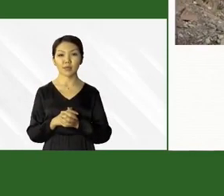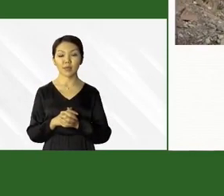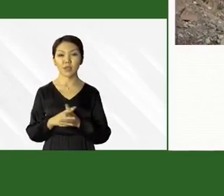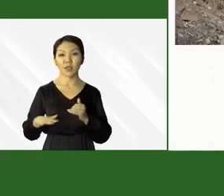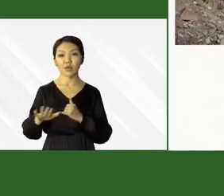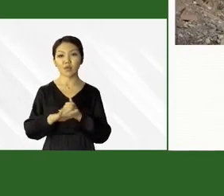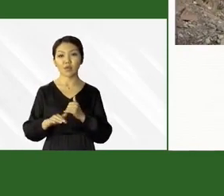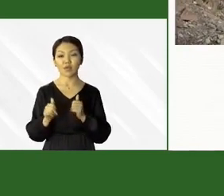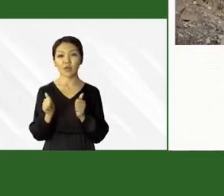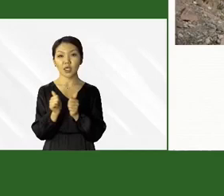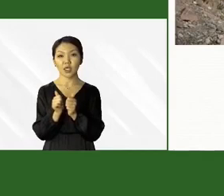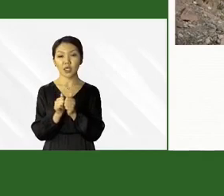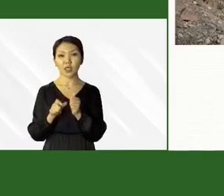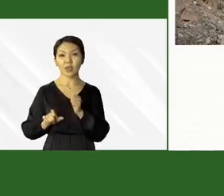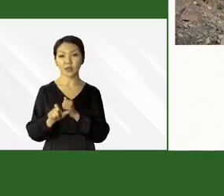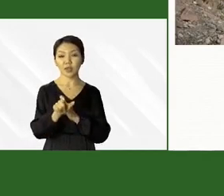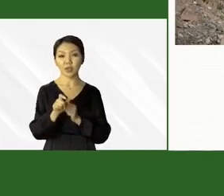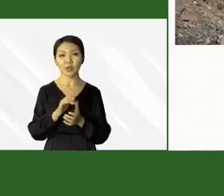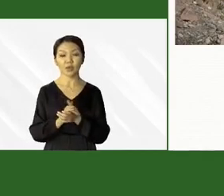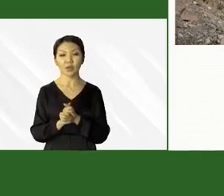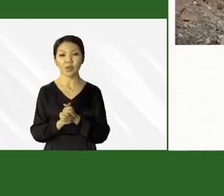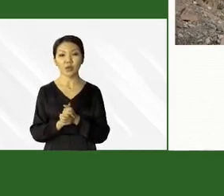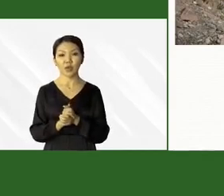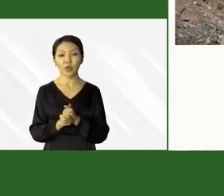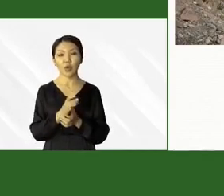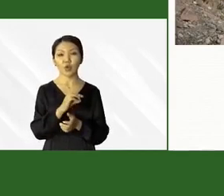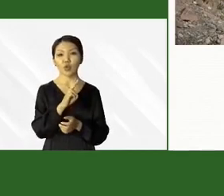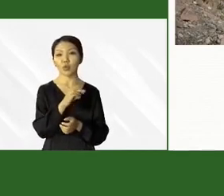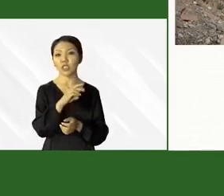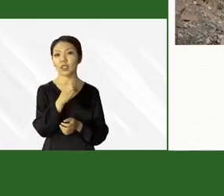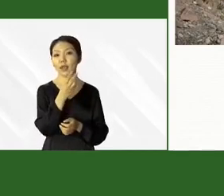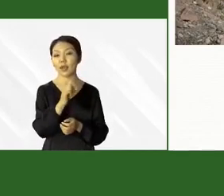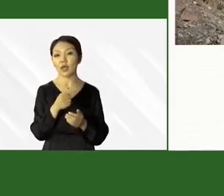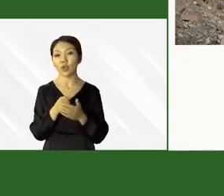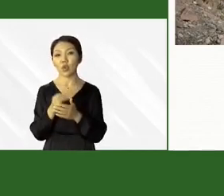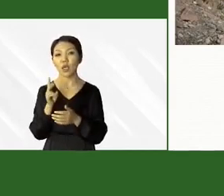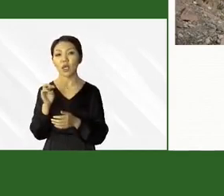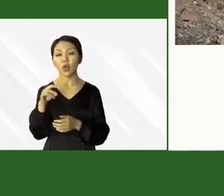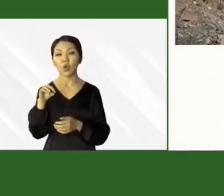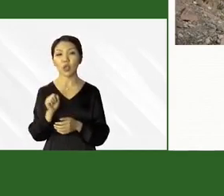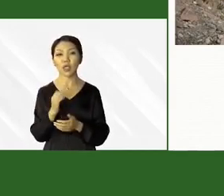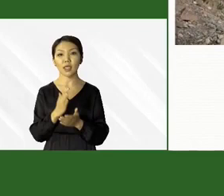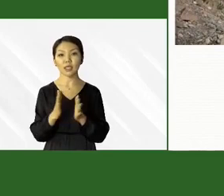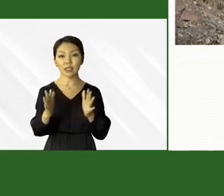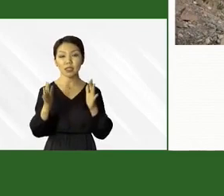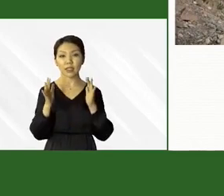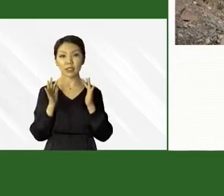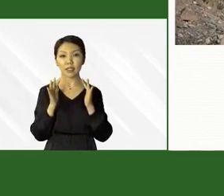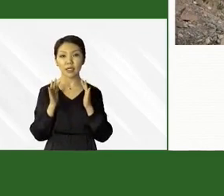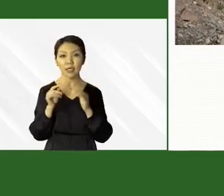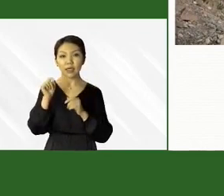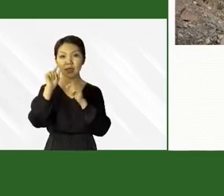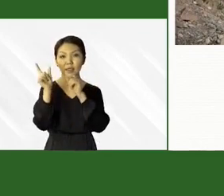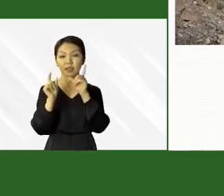В пойме реки Талас от Кумыштага до Каракола Шумят густые леса лиственных